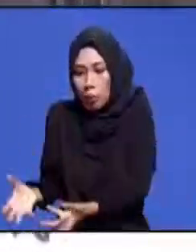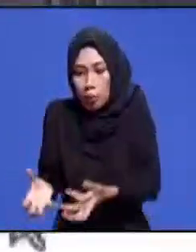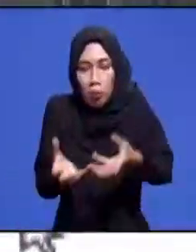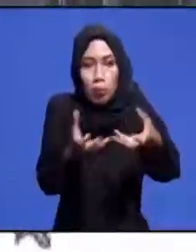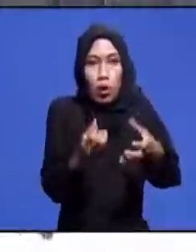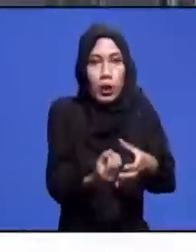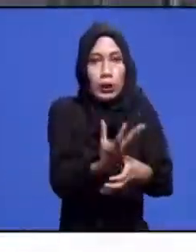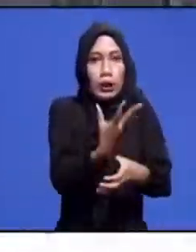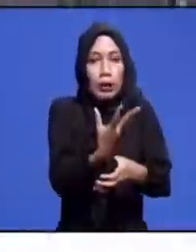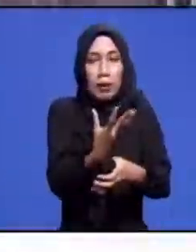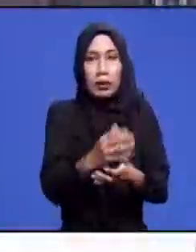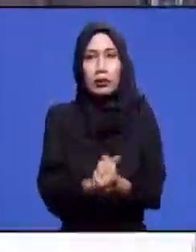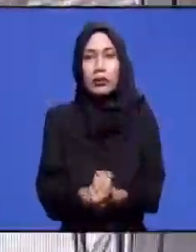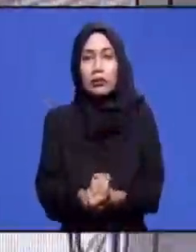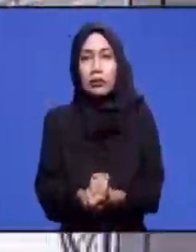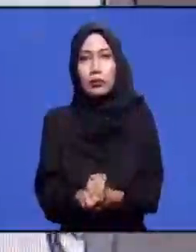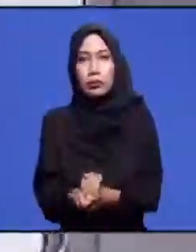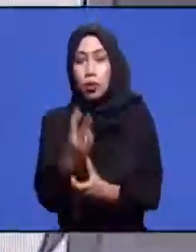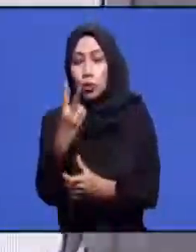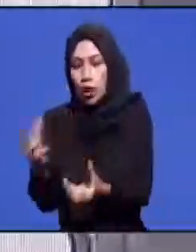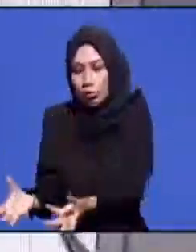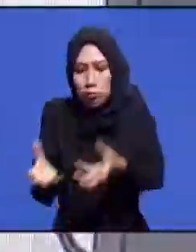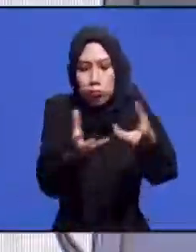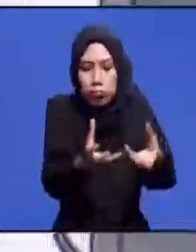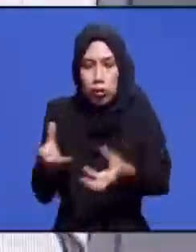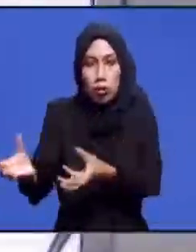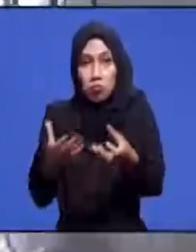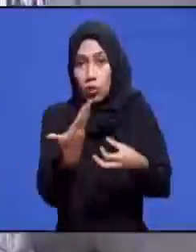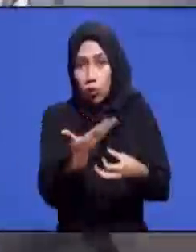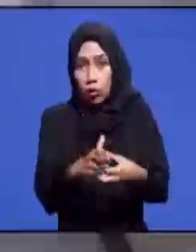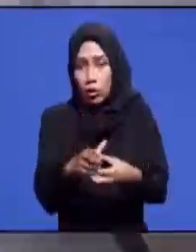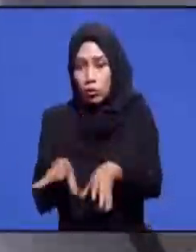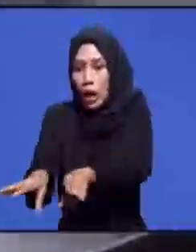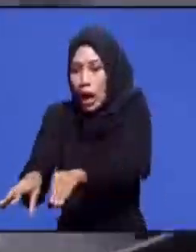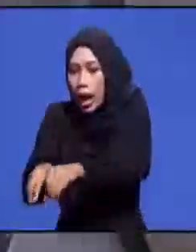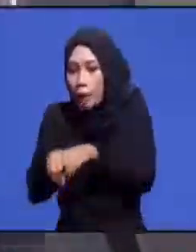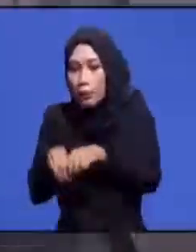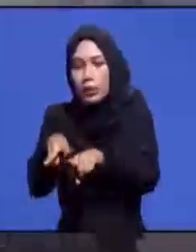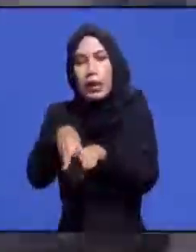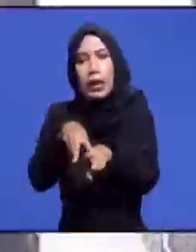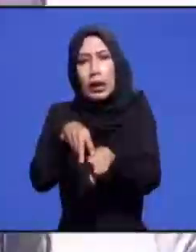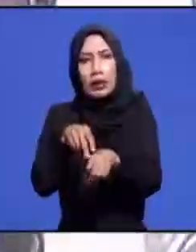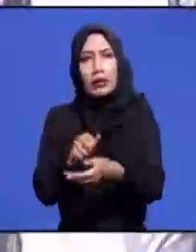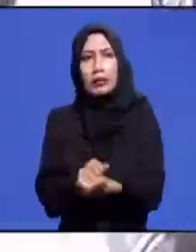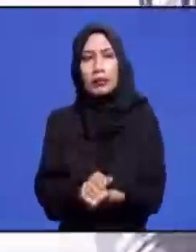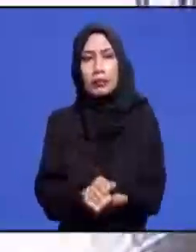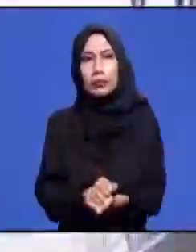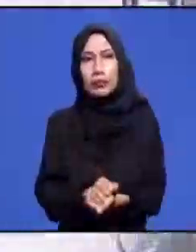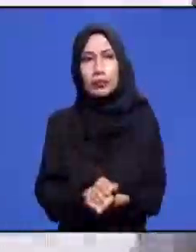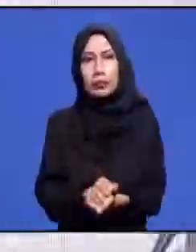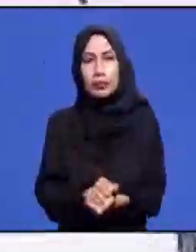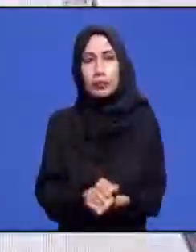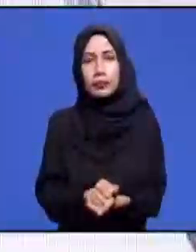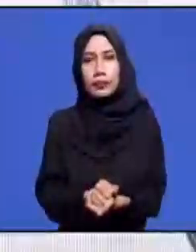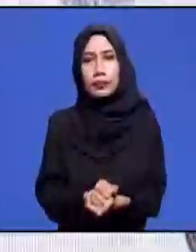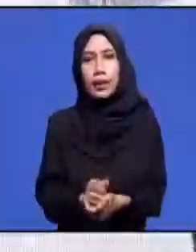yang berada di depan pintu. Tidak hanya tanaman hias, pelaku juga membawa sendal jepit milik korban. Tresna Pamungkas melaporkan